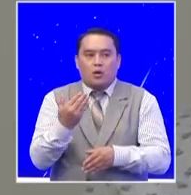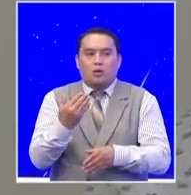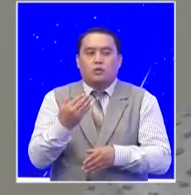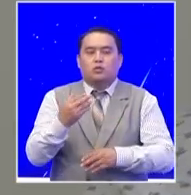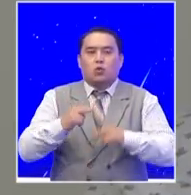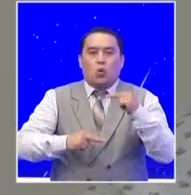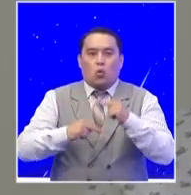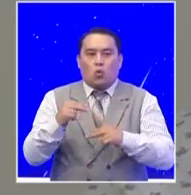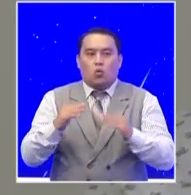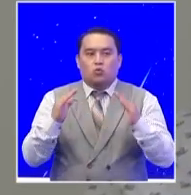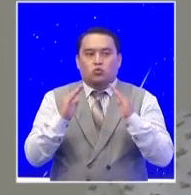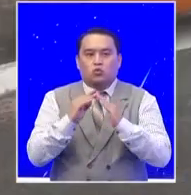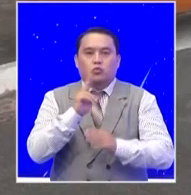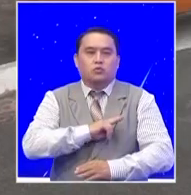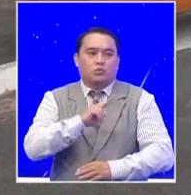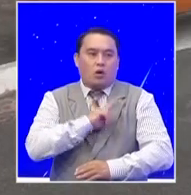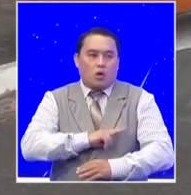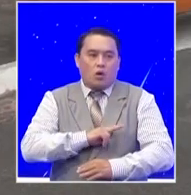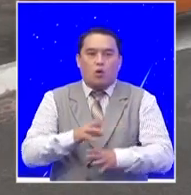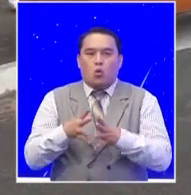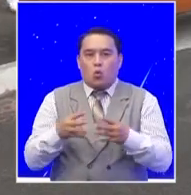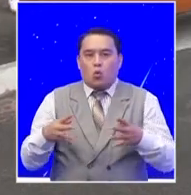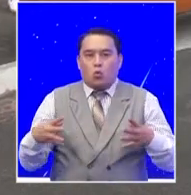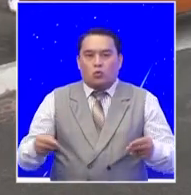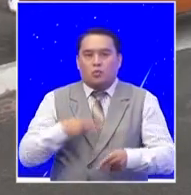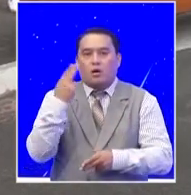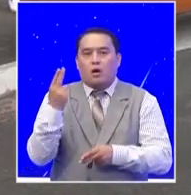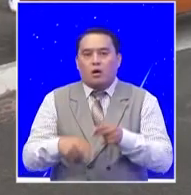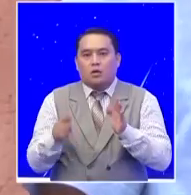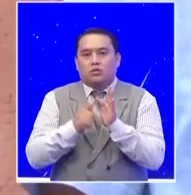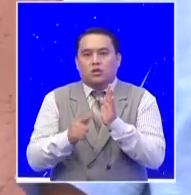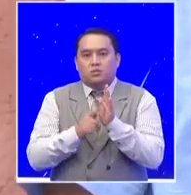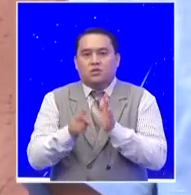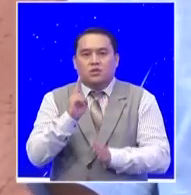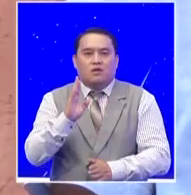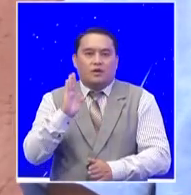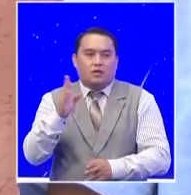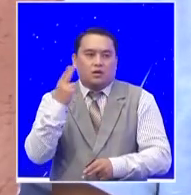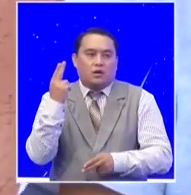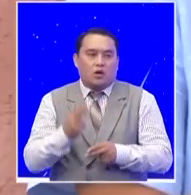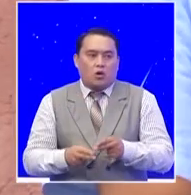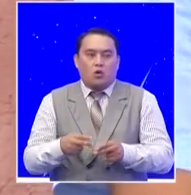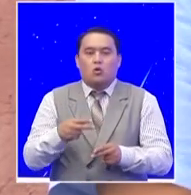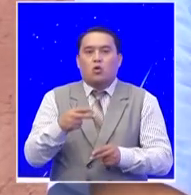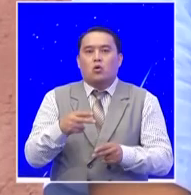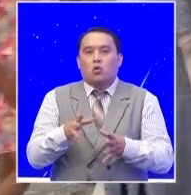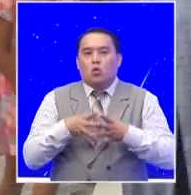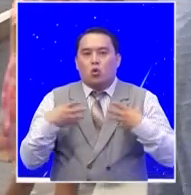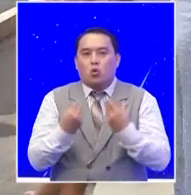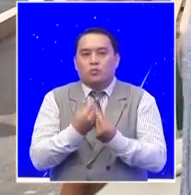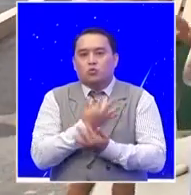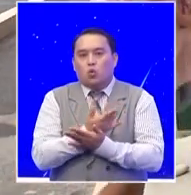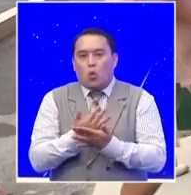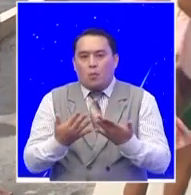Тауэрс тұрғын үй кешенінің құрылыс жұмыстарын осы көктемде аяқтаған. 70 пәтерден тұрады. 30 пәтері жағдайы төмен көпбалалы